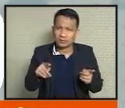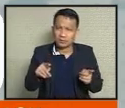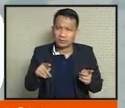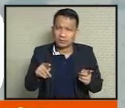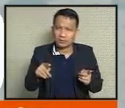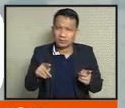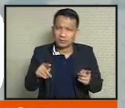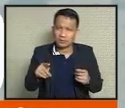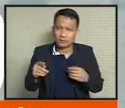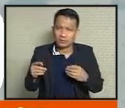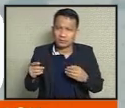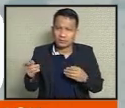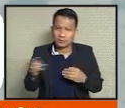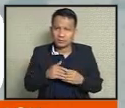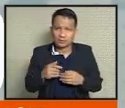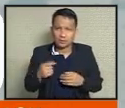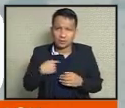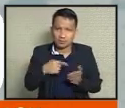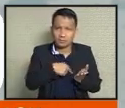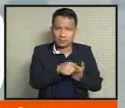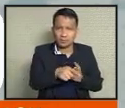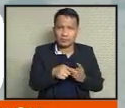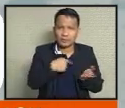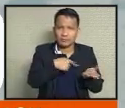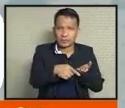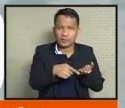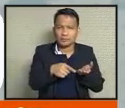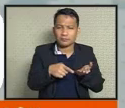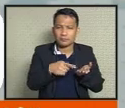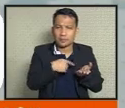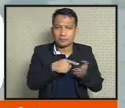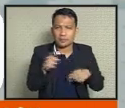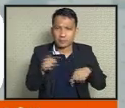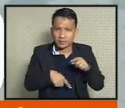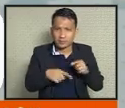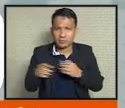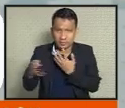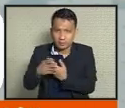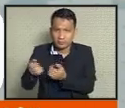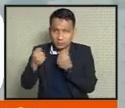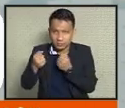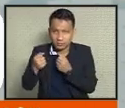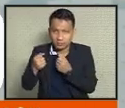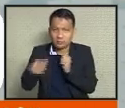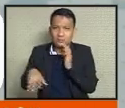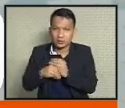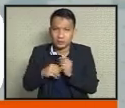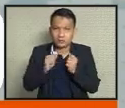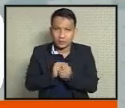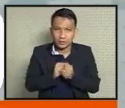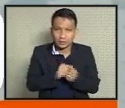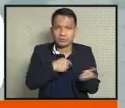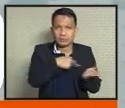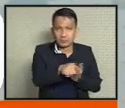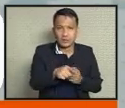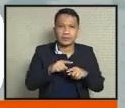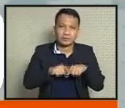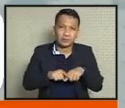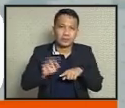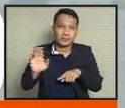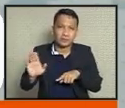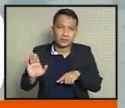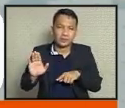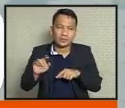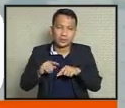kabayaran po doon po sa... Danyos. Yes po, danyos po doon. Makukulong na magbabayad pa. Uy, doble-doble yes, ata. So, depende po yun,